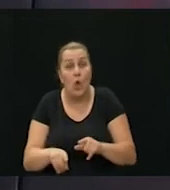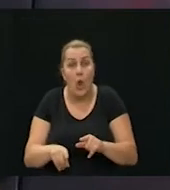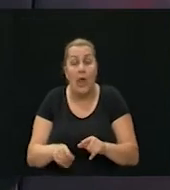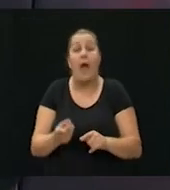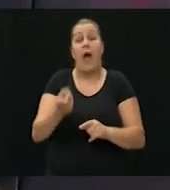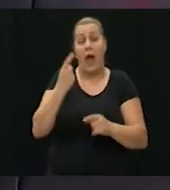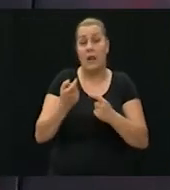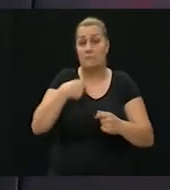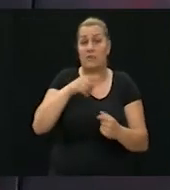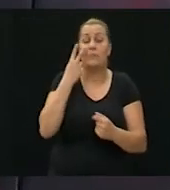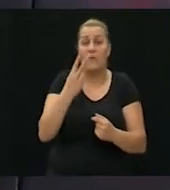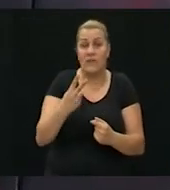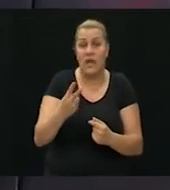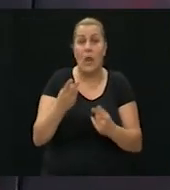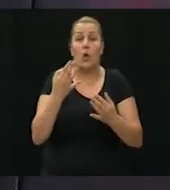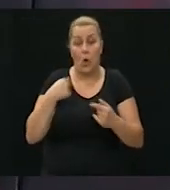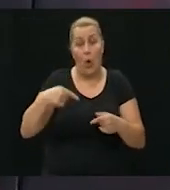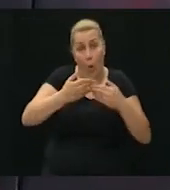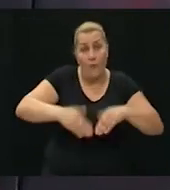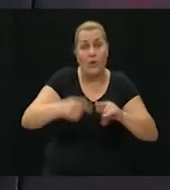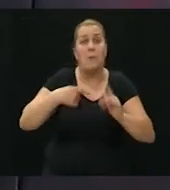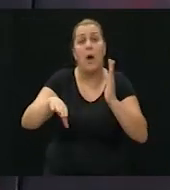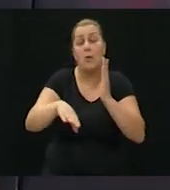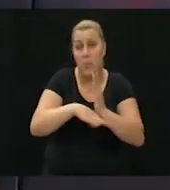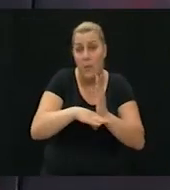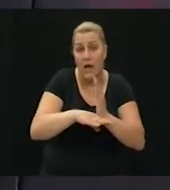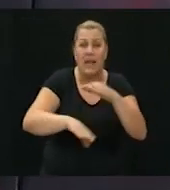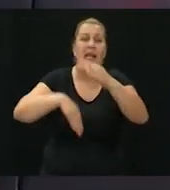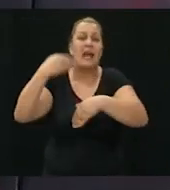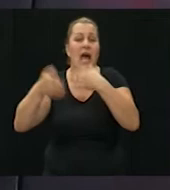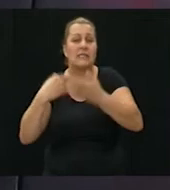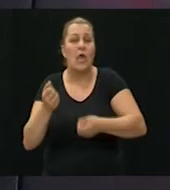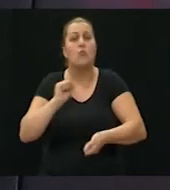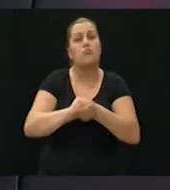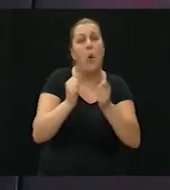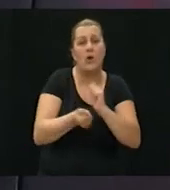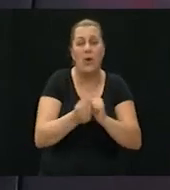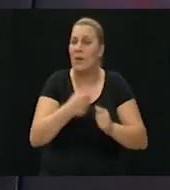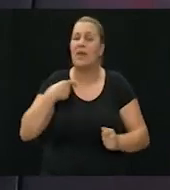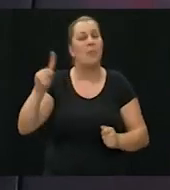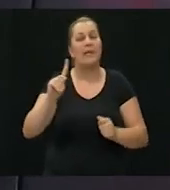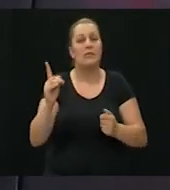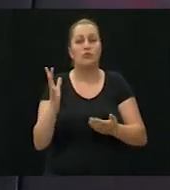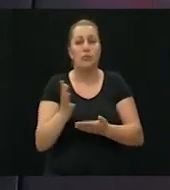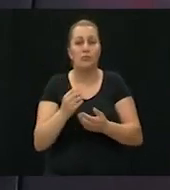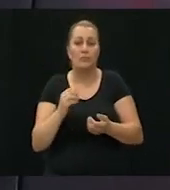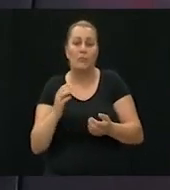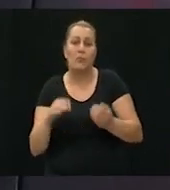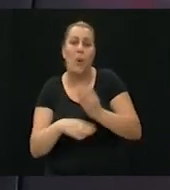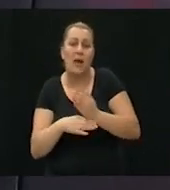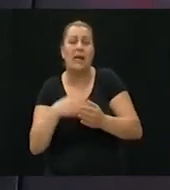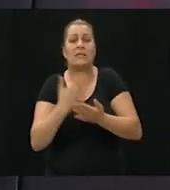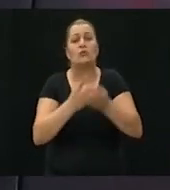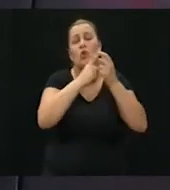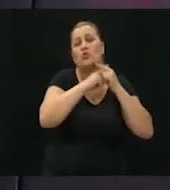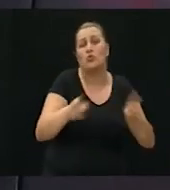bunkerima, ali vidjeli smo da koliko su nam oni pomagali, toliko kasnije u samim borbama nisu nam pomagali, jer jednostavno drukčiji je